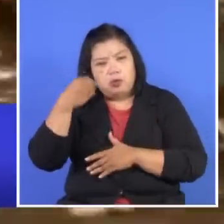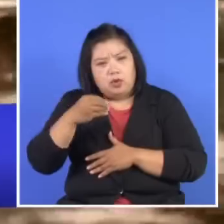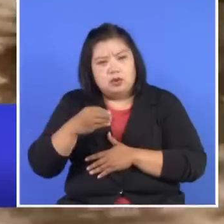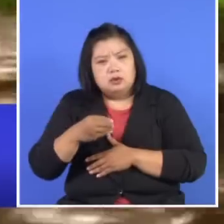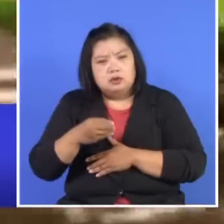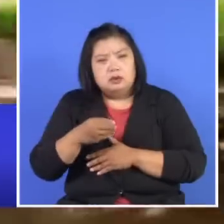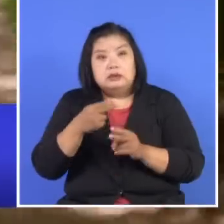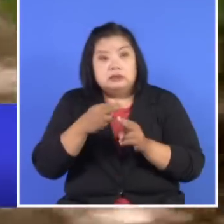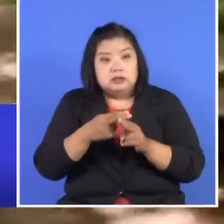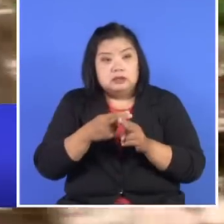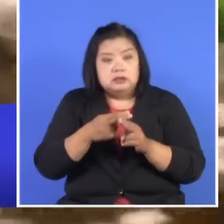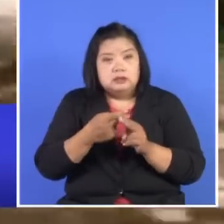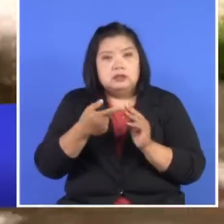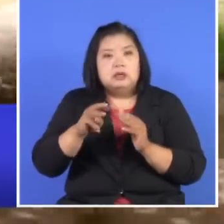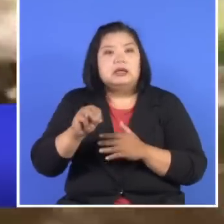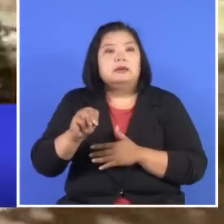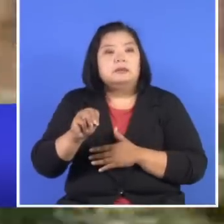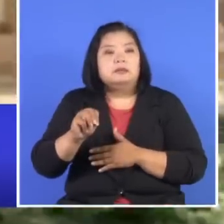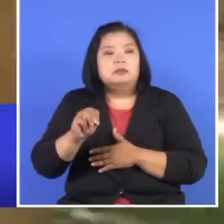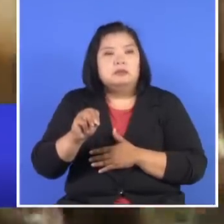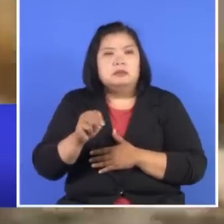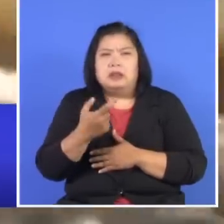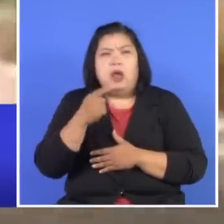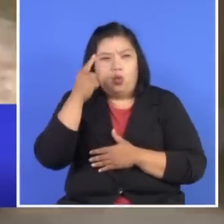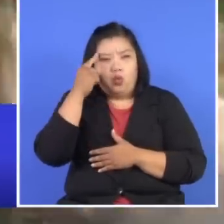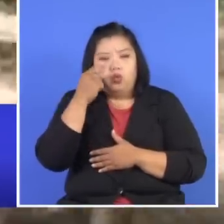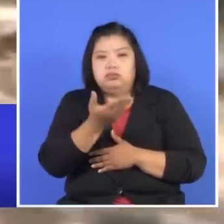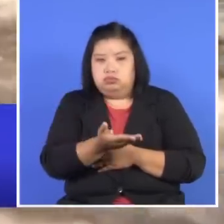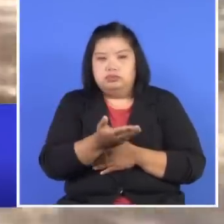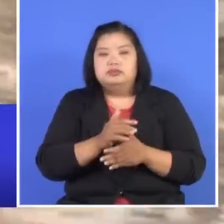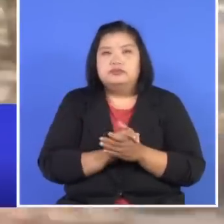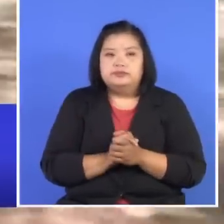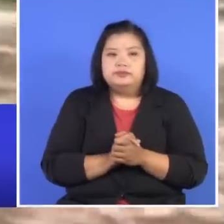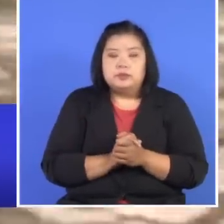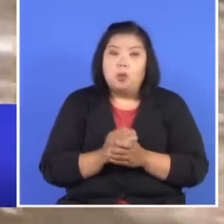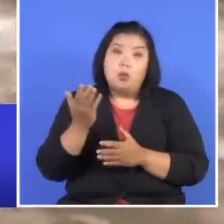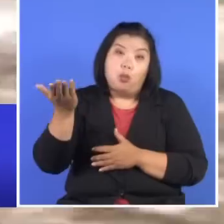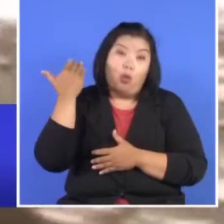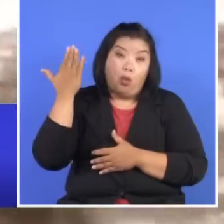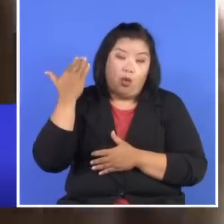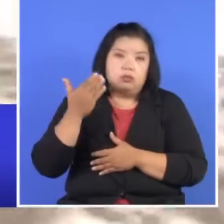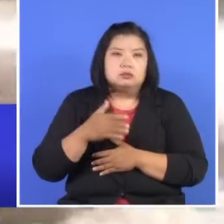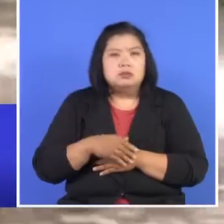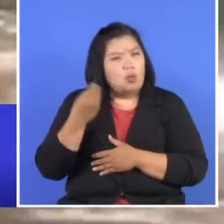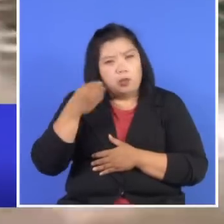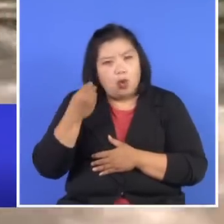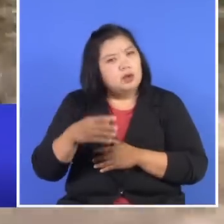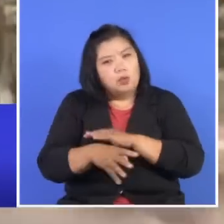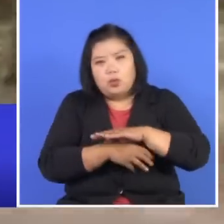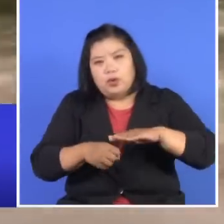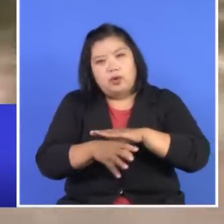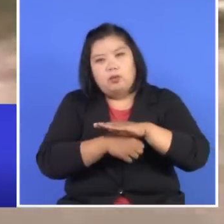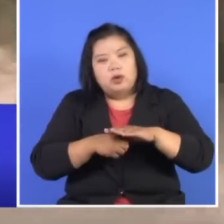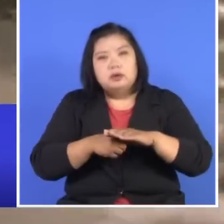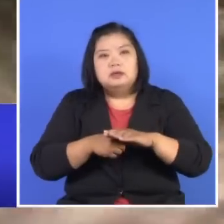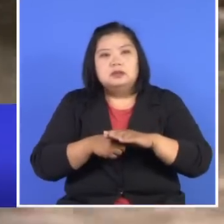ชื่อว่าเจ้าเหมหรือคนในวัดเขาเรียกว่าเสือเหมที่ผ่านมาก่อเหตุเป็นประจำคุณผู้ชมคะแล้วก็ตำรวจพอม